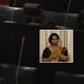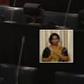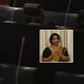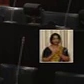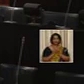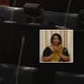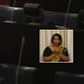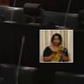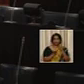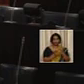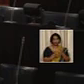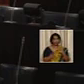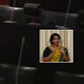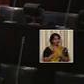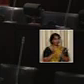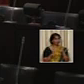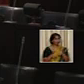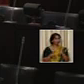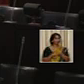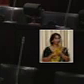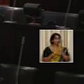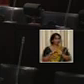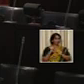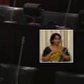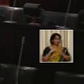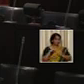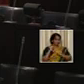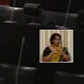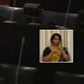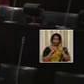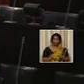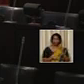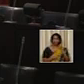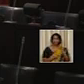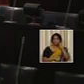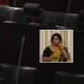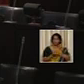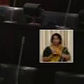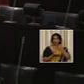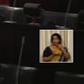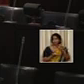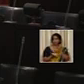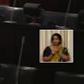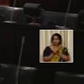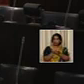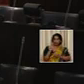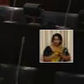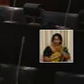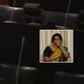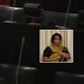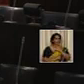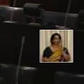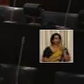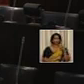ප්‍රවාහන කටයුතු මේකේ පනතේ තියෙන මේ නීතියේ සකස් වෙන ආකාරයටම මේ මිනිස් සංක්‍රමණයක් අනීතික මිනිස් සංක්‍රමණයක් සිද්ධ වීම. එතකොට